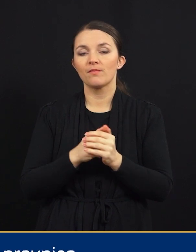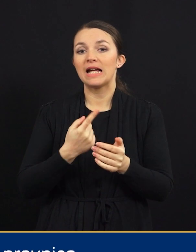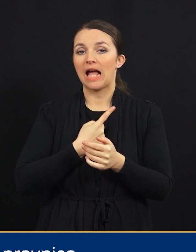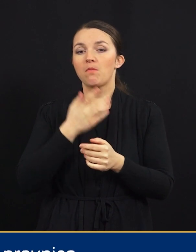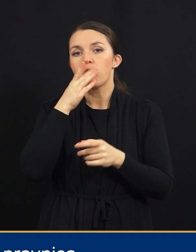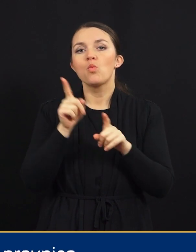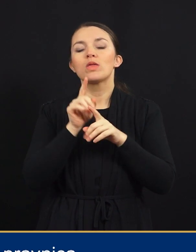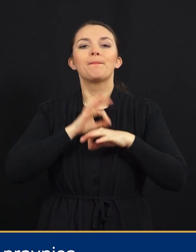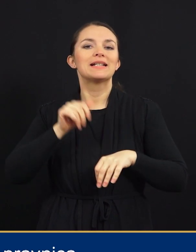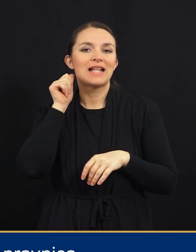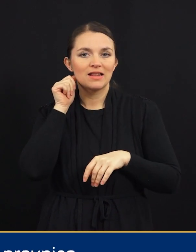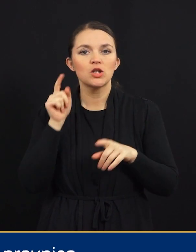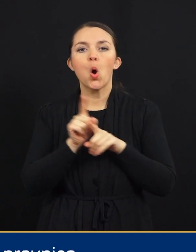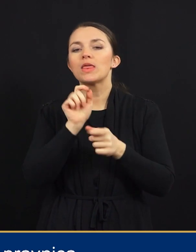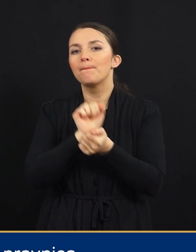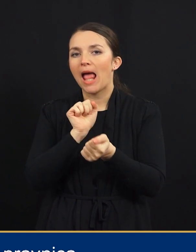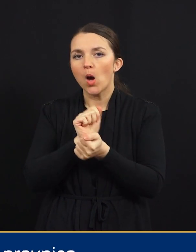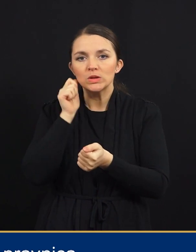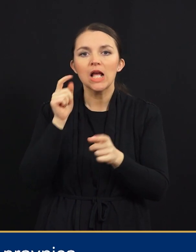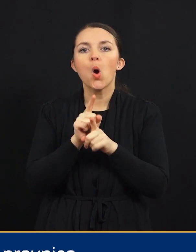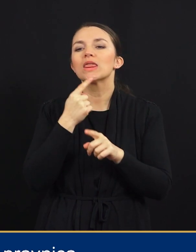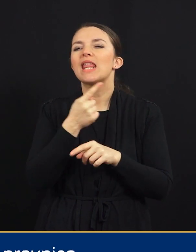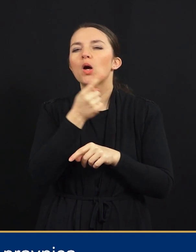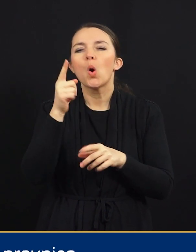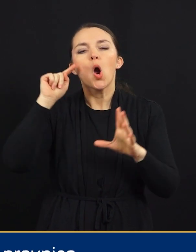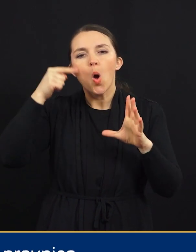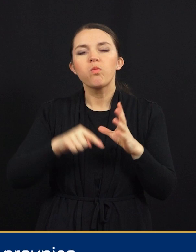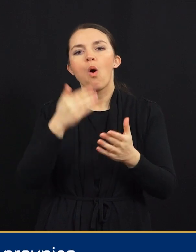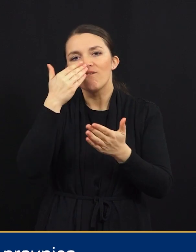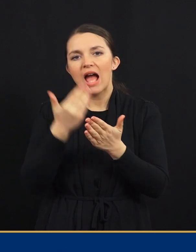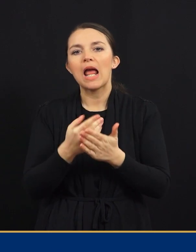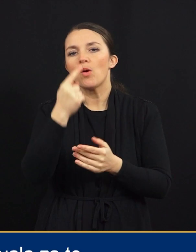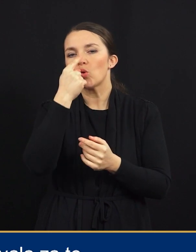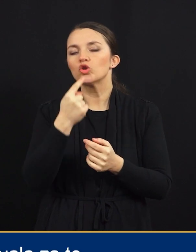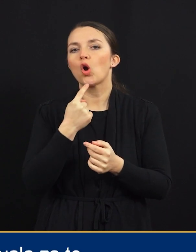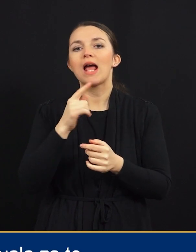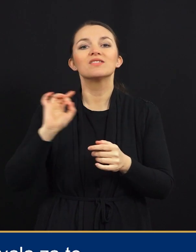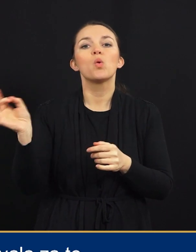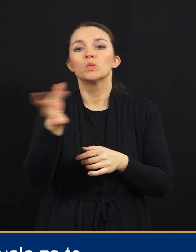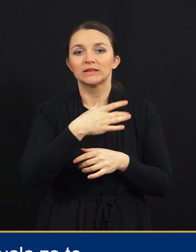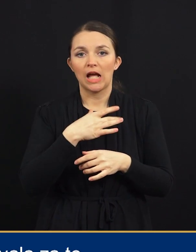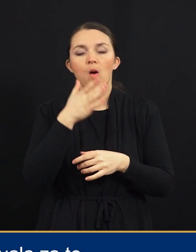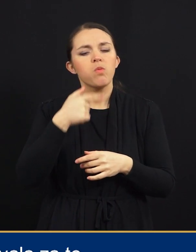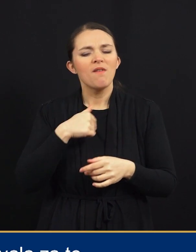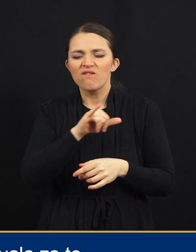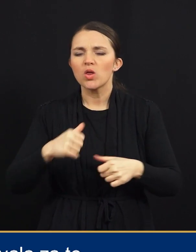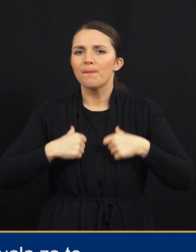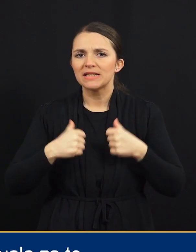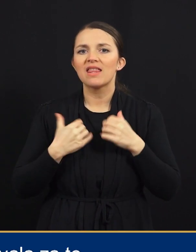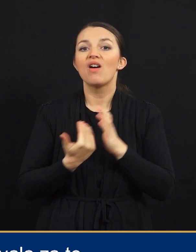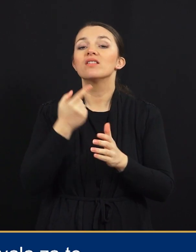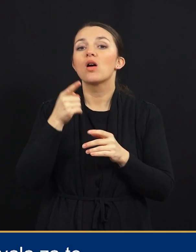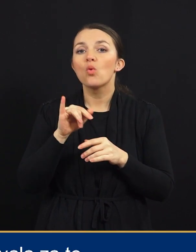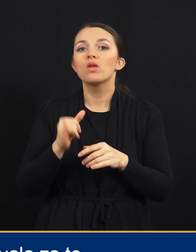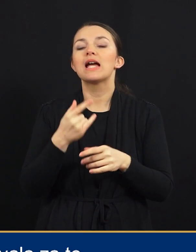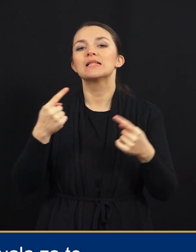Sama si bom kot predsednica, kot pravnica in kot nekdo, ki globoko verjame v dostojanstvo vseh, vedno prizadevala za